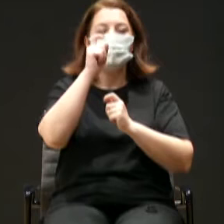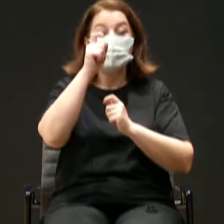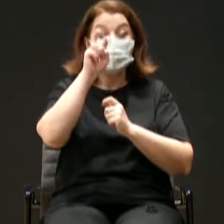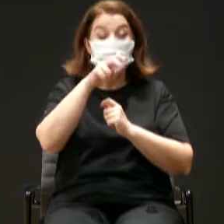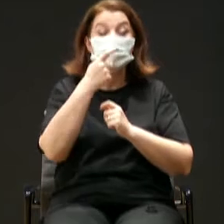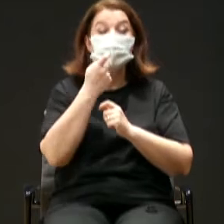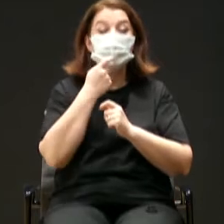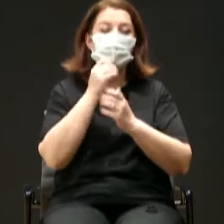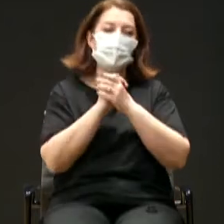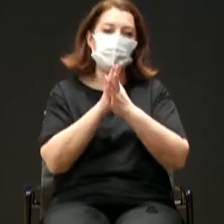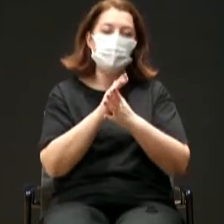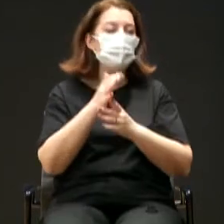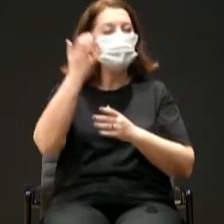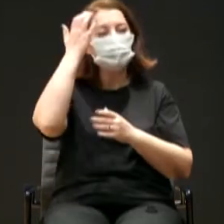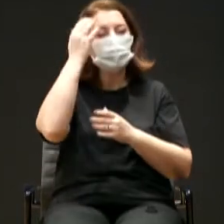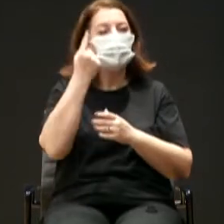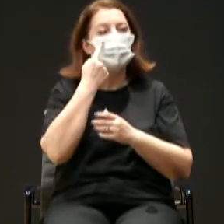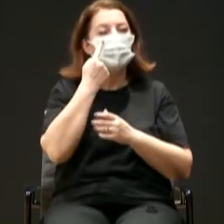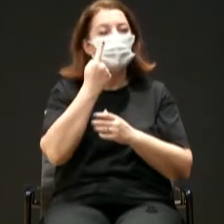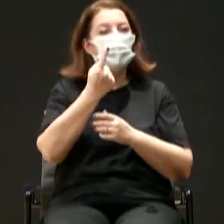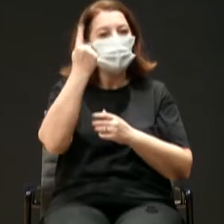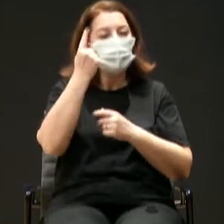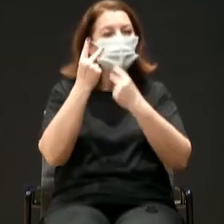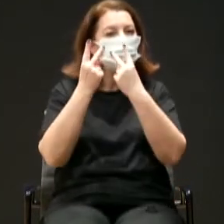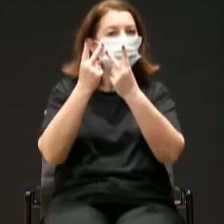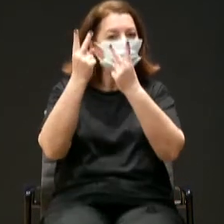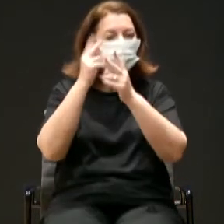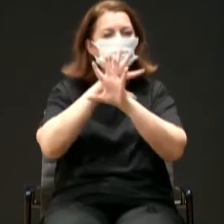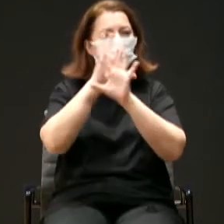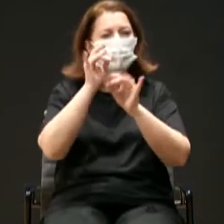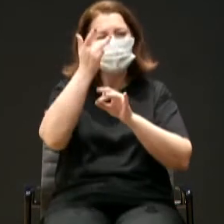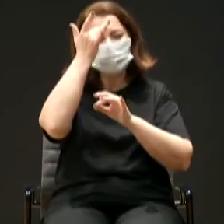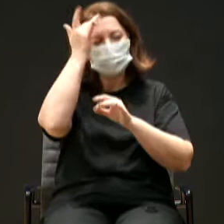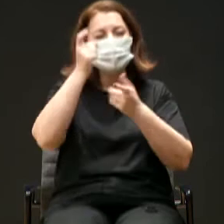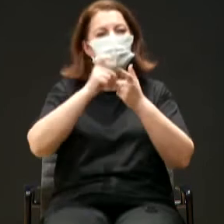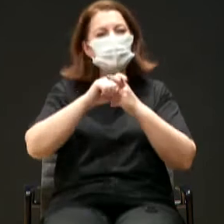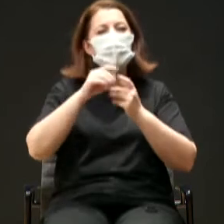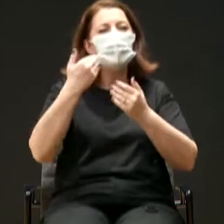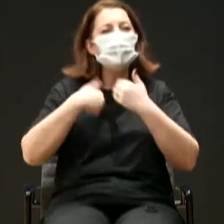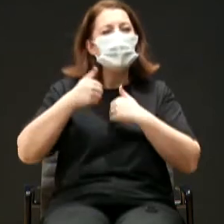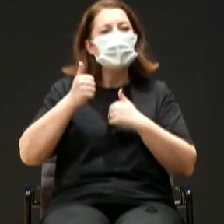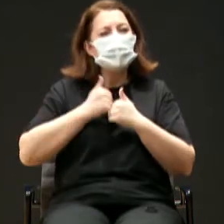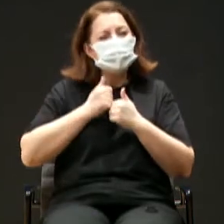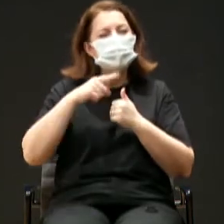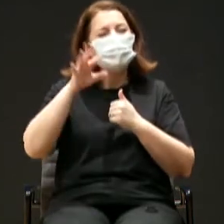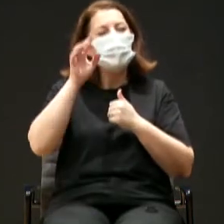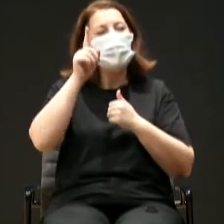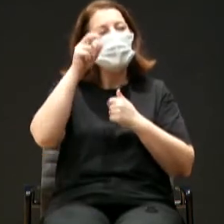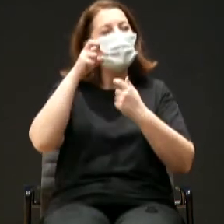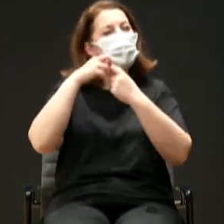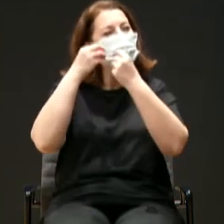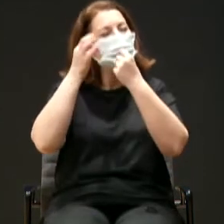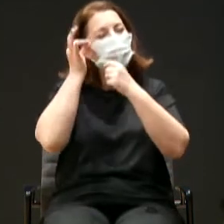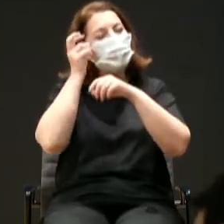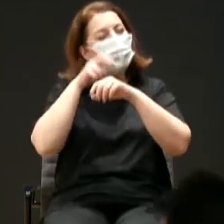kutluyorum. Başta Ulu Önder Mustafa Kemal Atatürk olmak üzere tüm şehit ve gazilerimizi minnetle anıyorum.